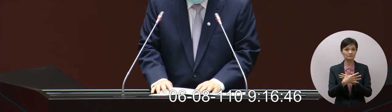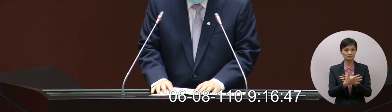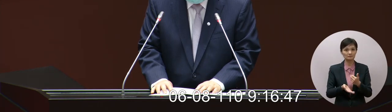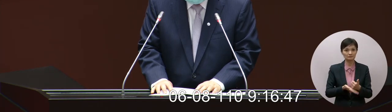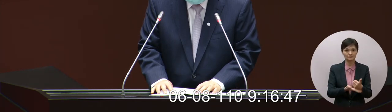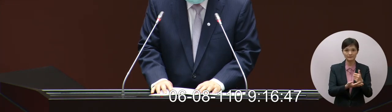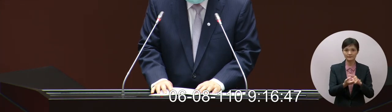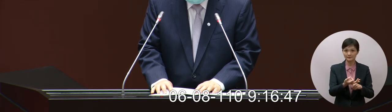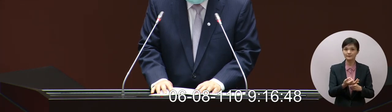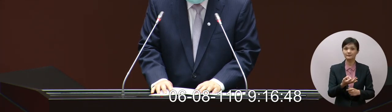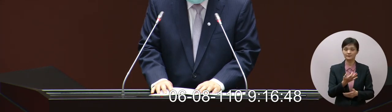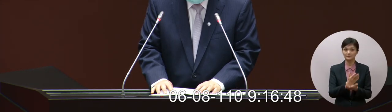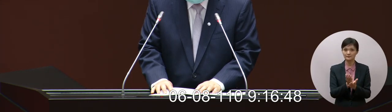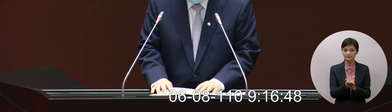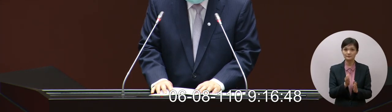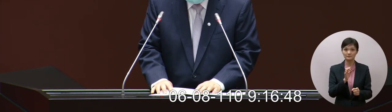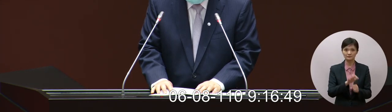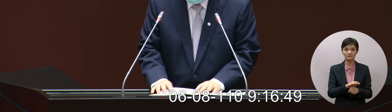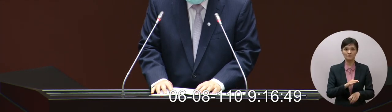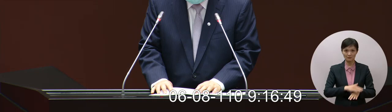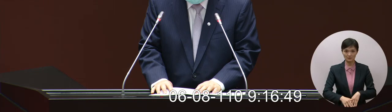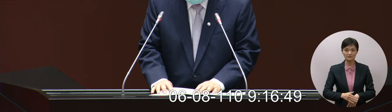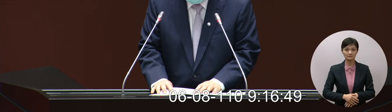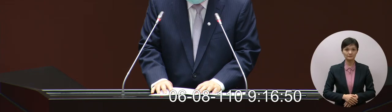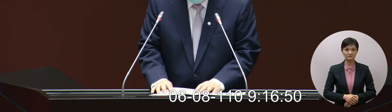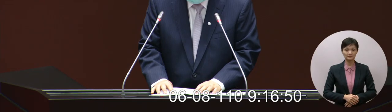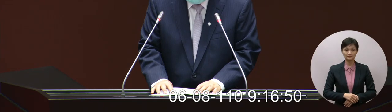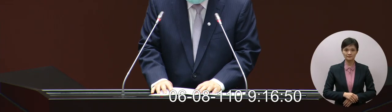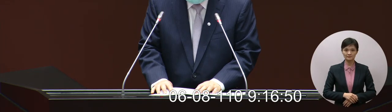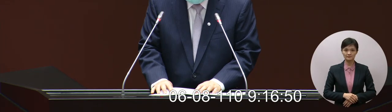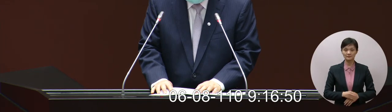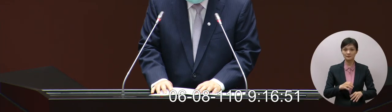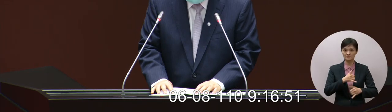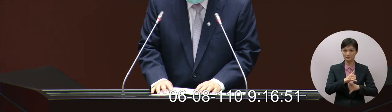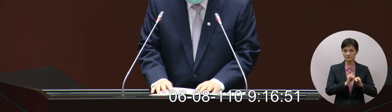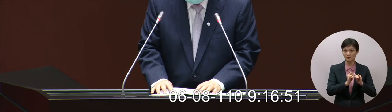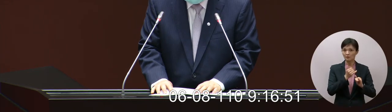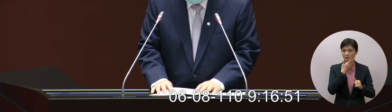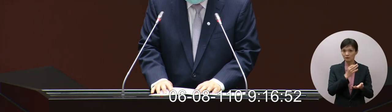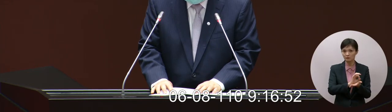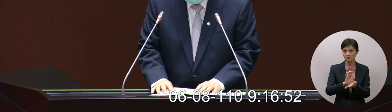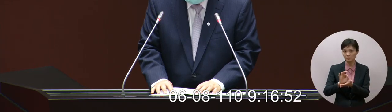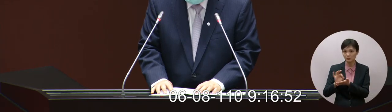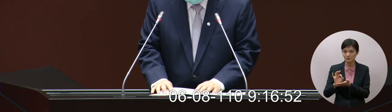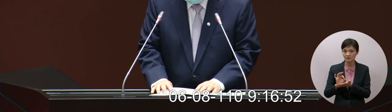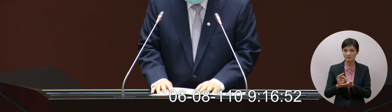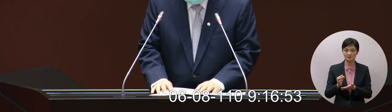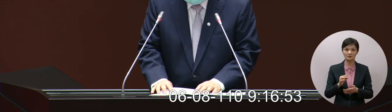经费。上述经费若依正式被编列来看，社会福利支出